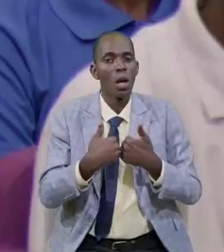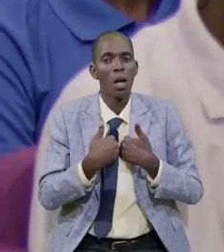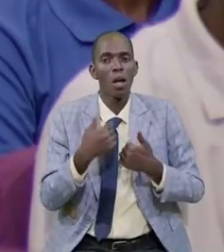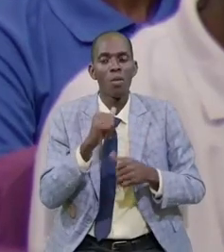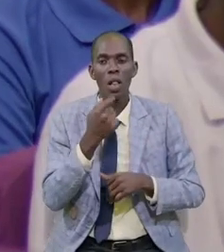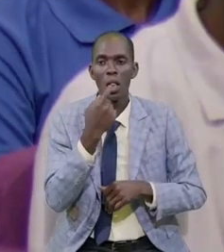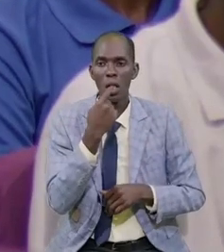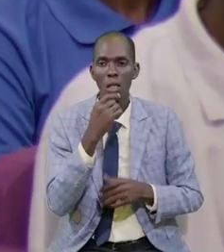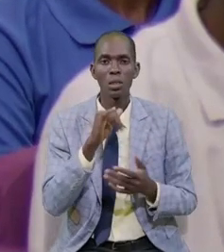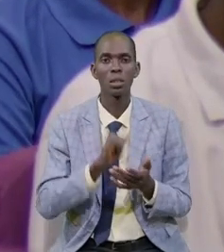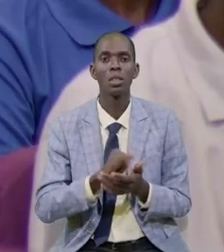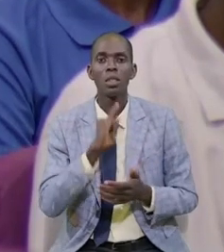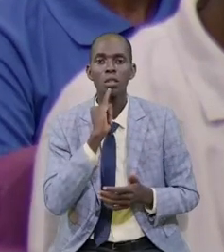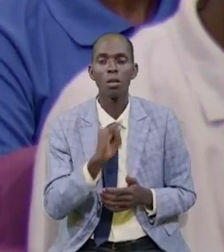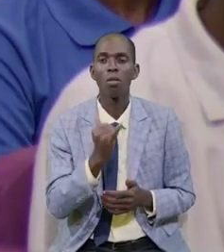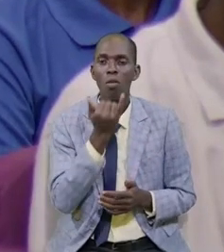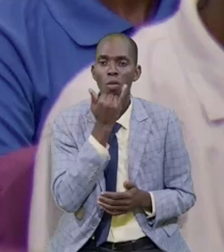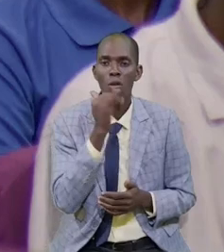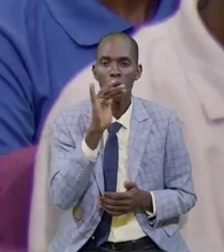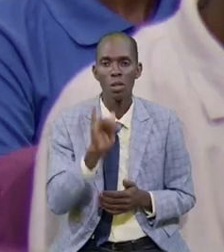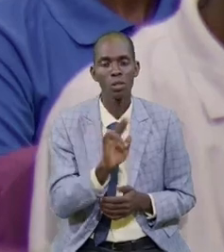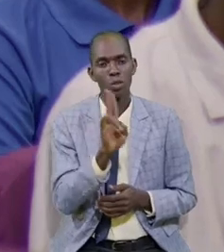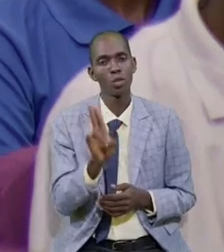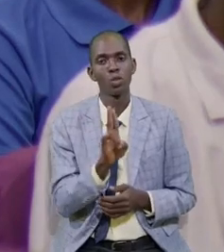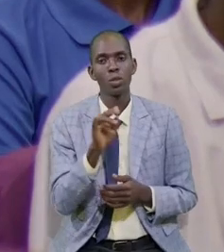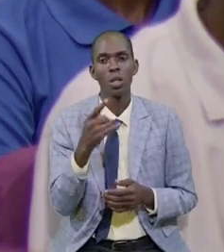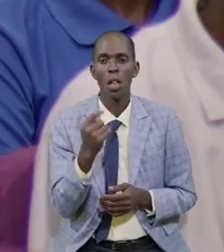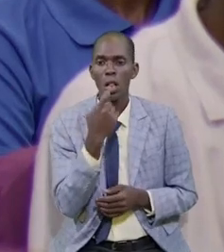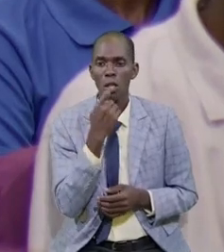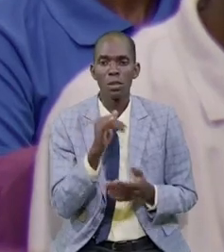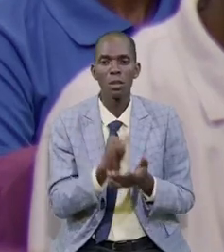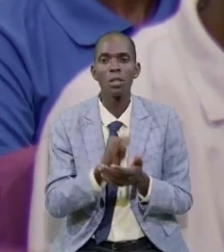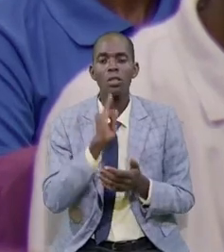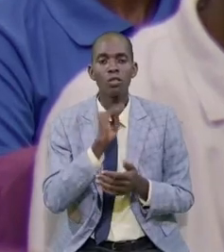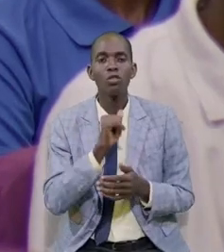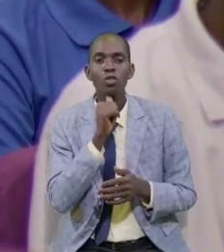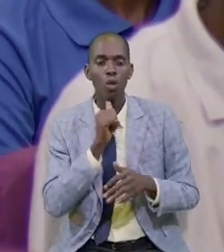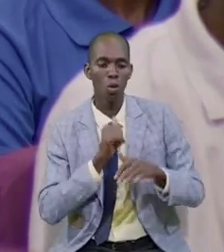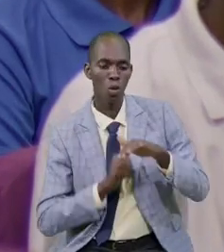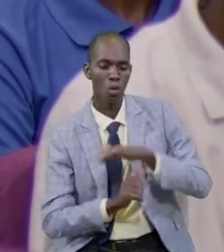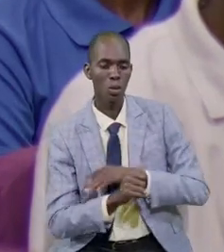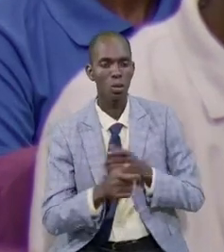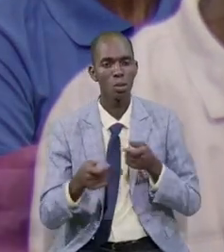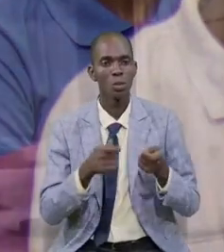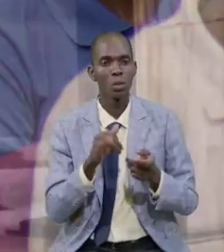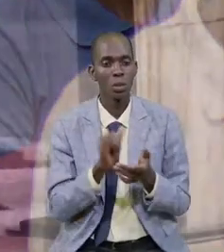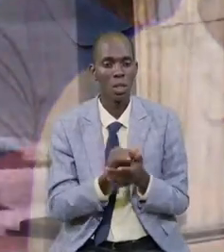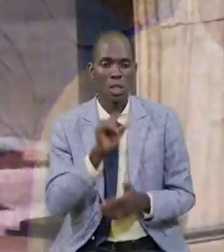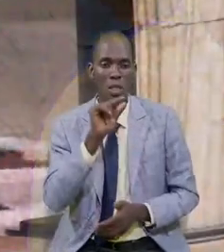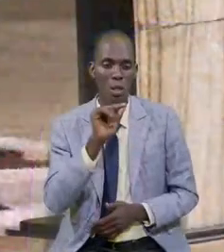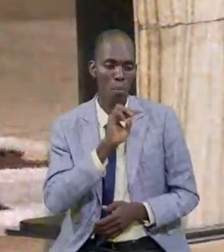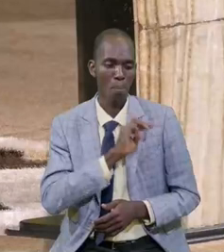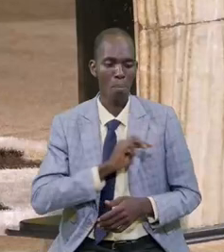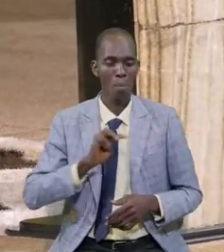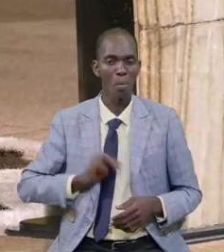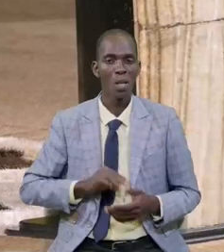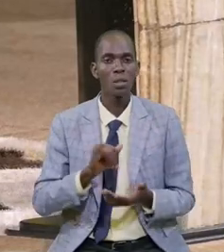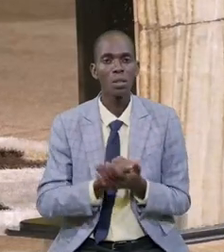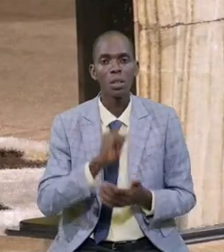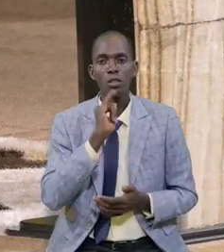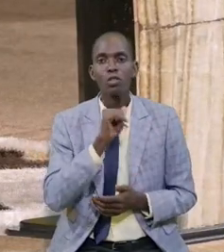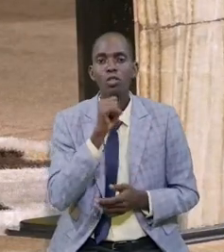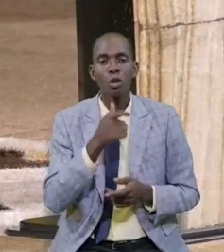grave, sérieuse, d'avoir une langue qui n'est pas sous contrôle, ce petit membre qui